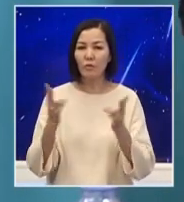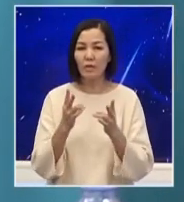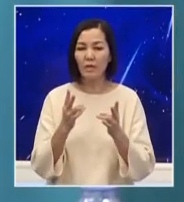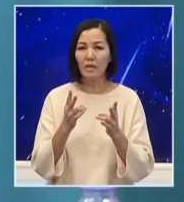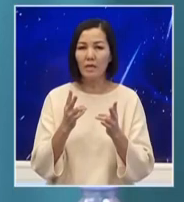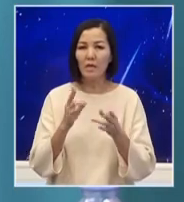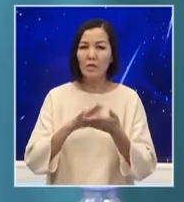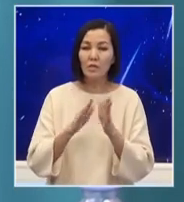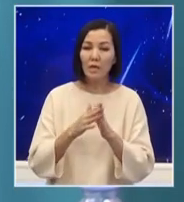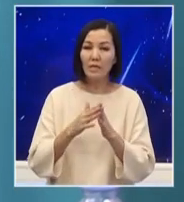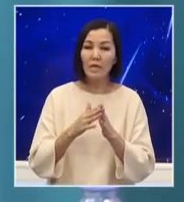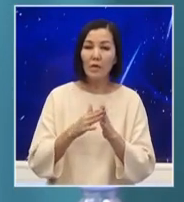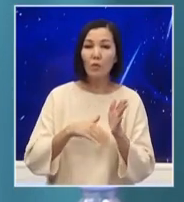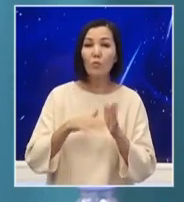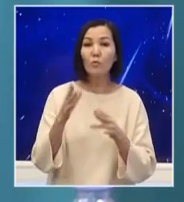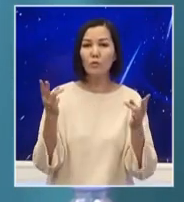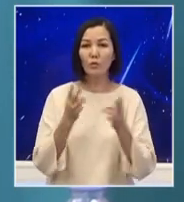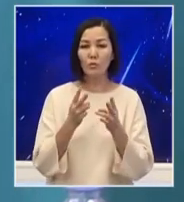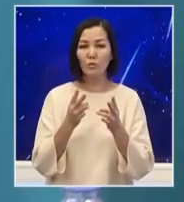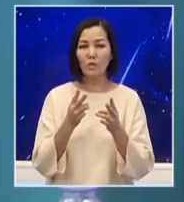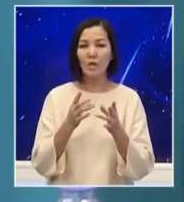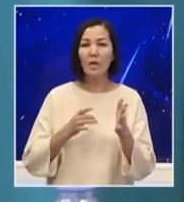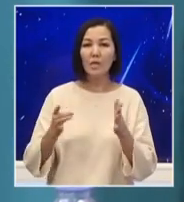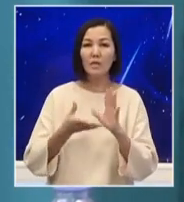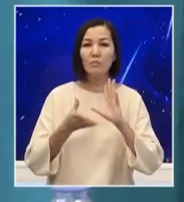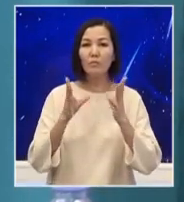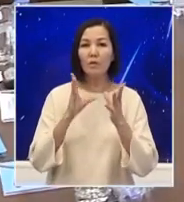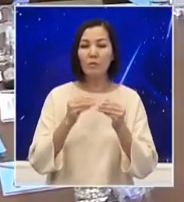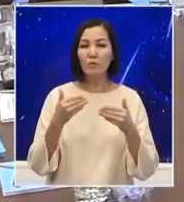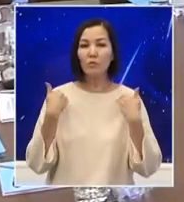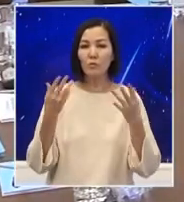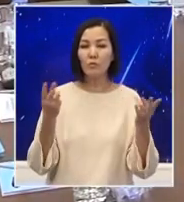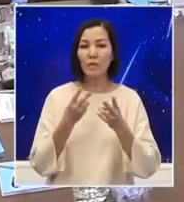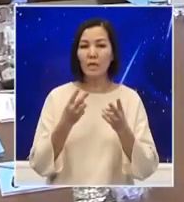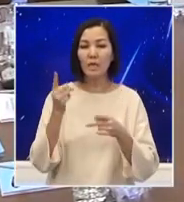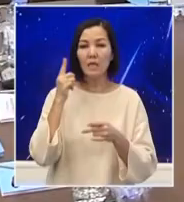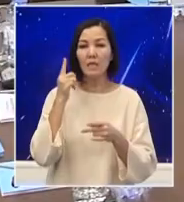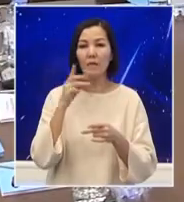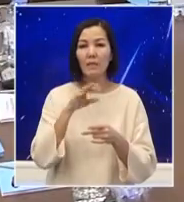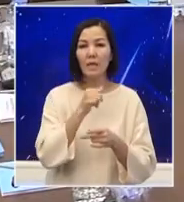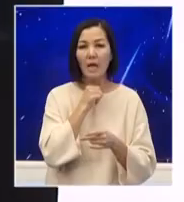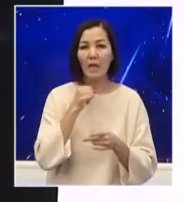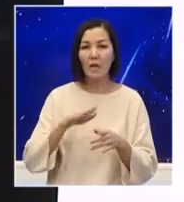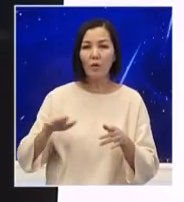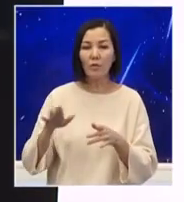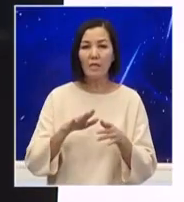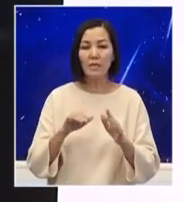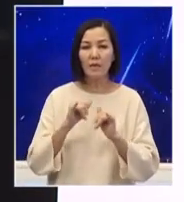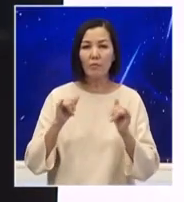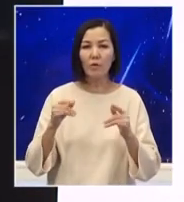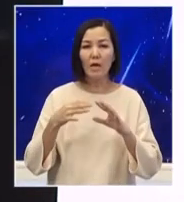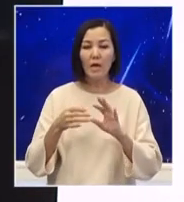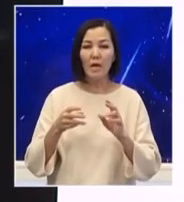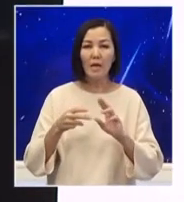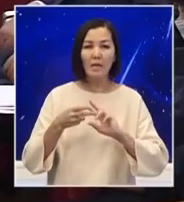адамдарға тапсырып беріп, соны республика бойынша көрсетпейсіңдер ма? Тыңдалында Талғар ауданын дамытуға бағытталған жан жақты мәселелер